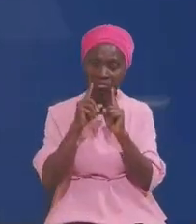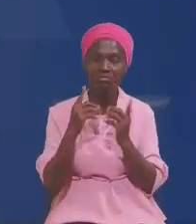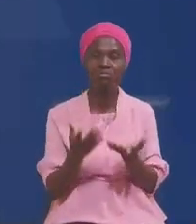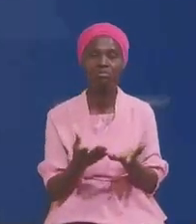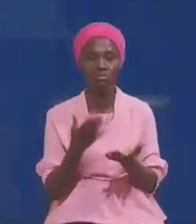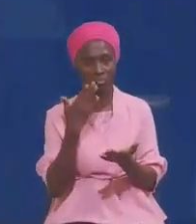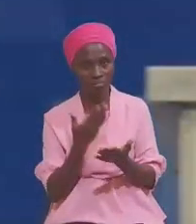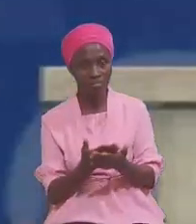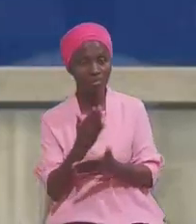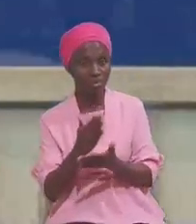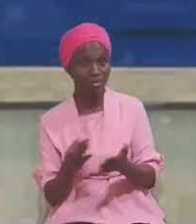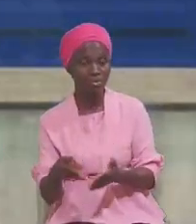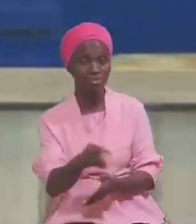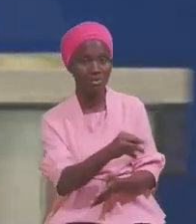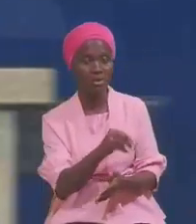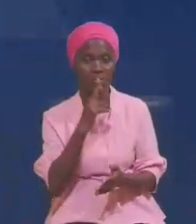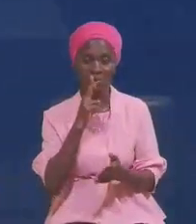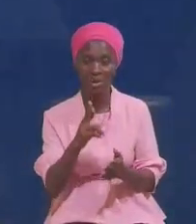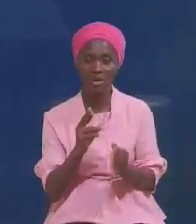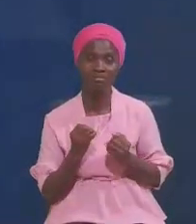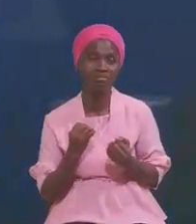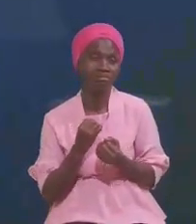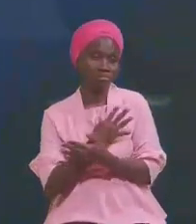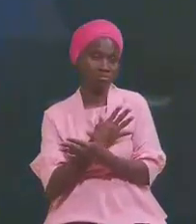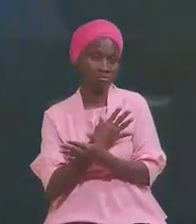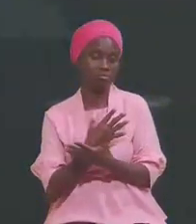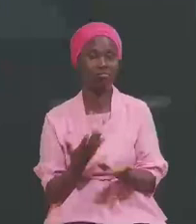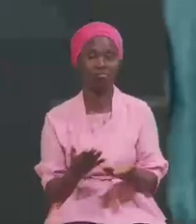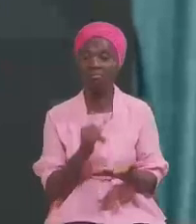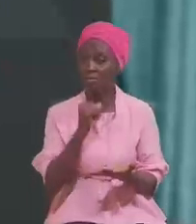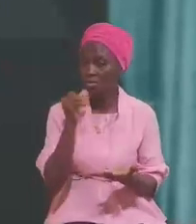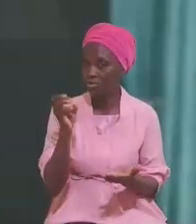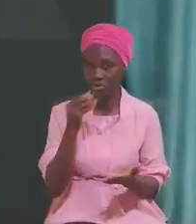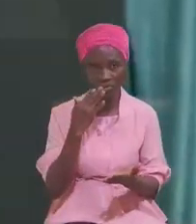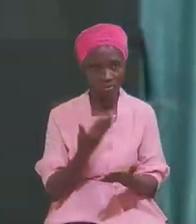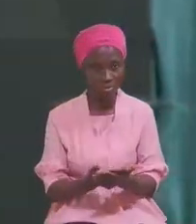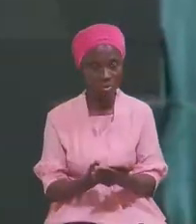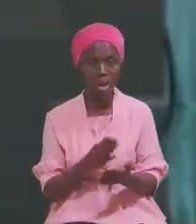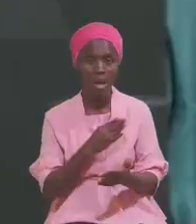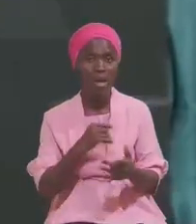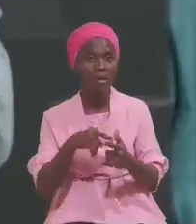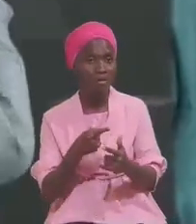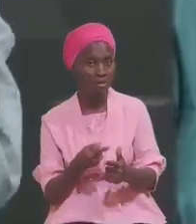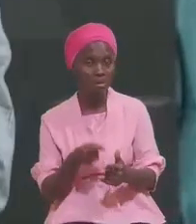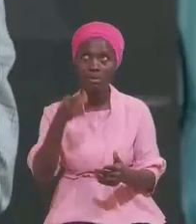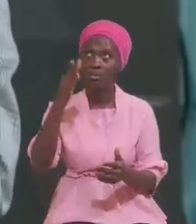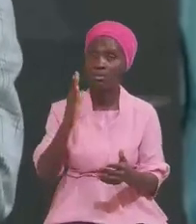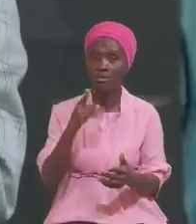bon. Certains paniquaient, pas bon. Et puis Dieu a dit, Moïse,